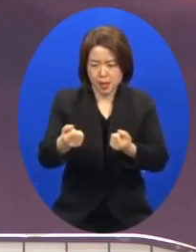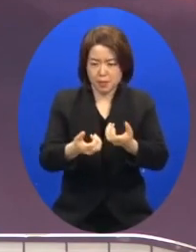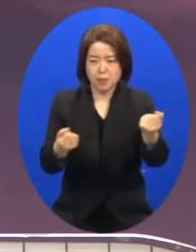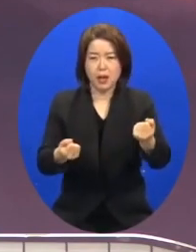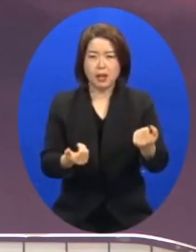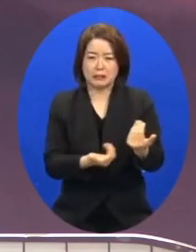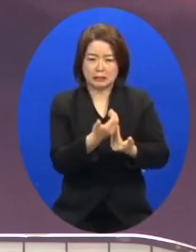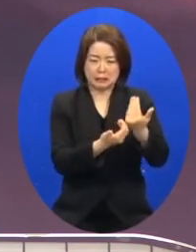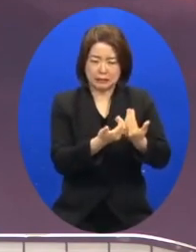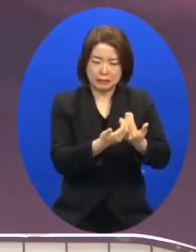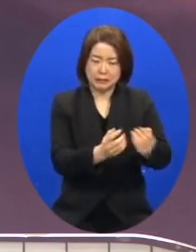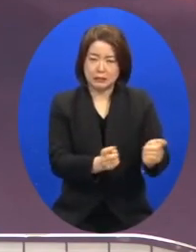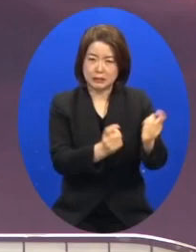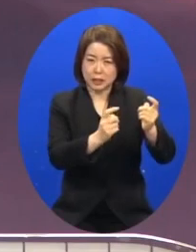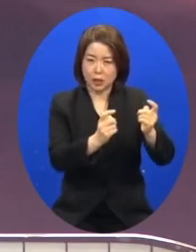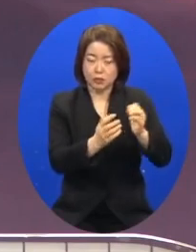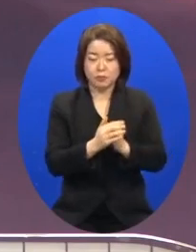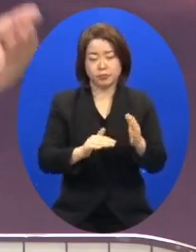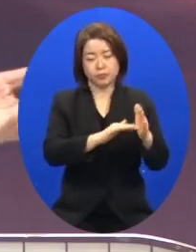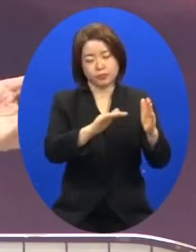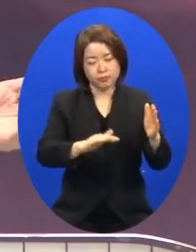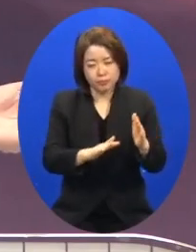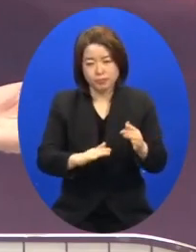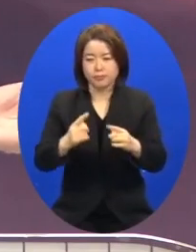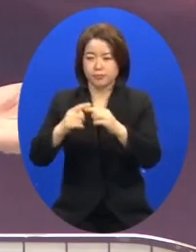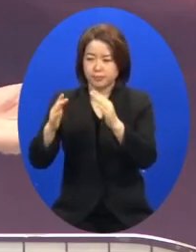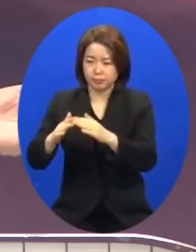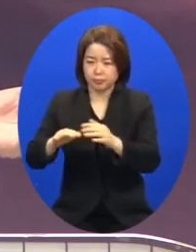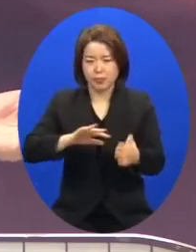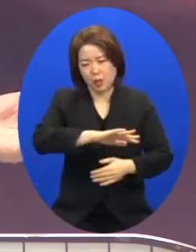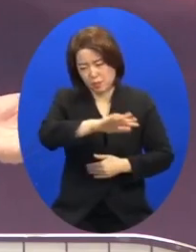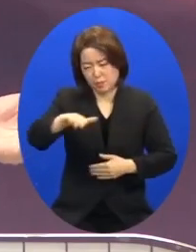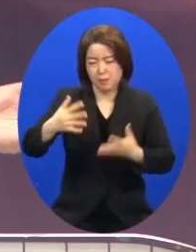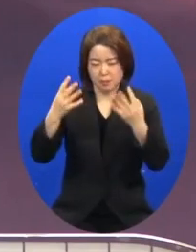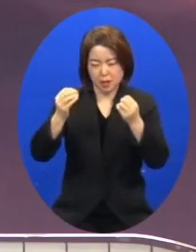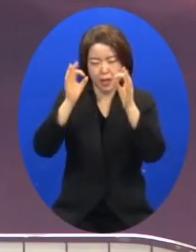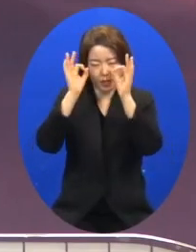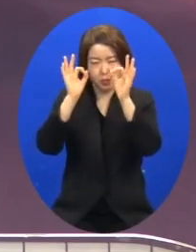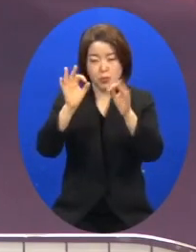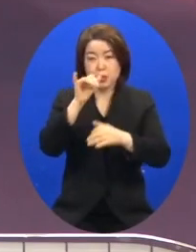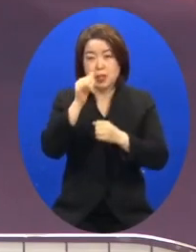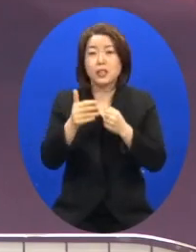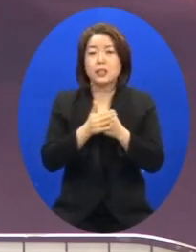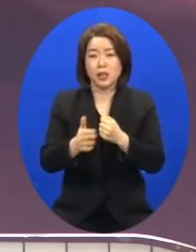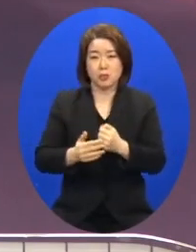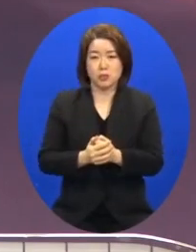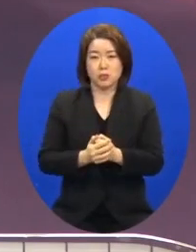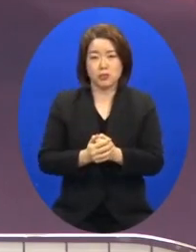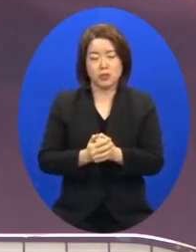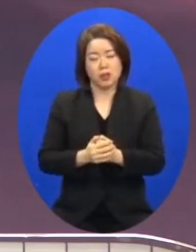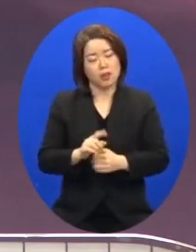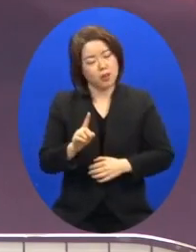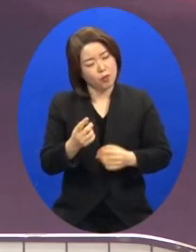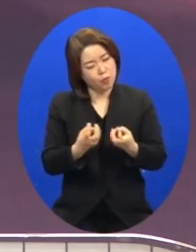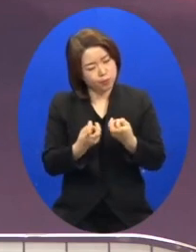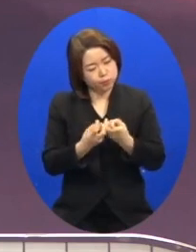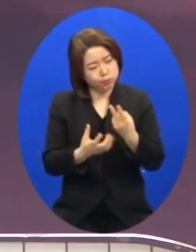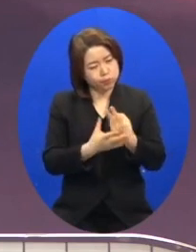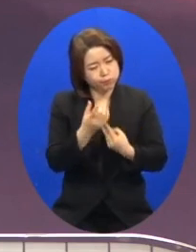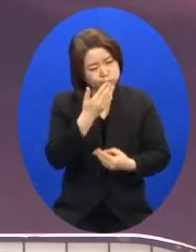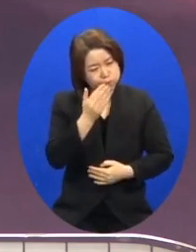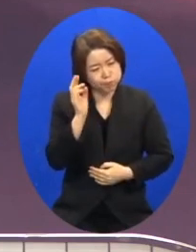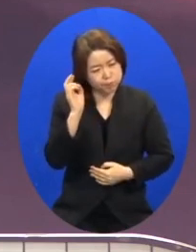1 가정이나 교회나 너무나 많이 보고 있습니다 그거 어떻게 하나가 될 수 있나 말